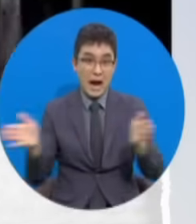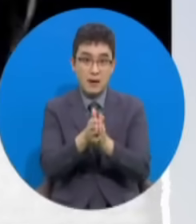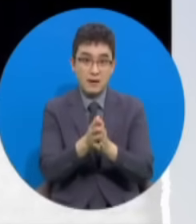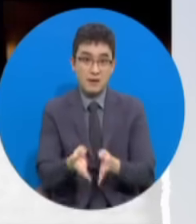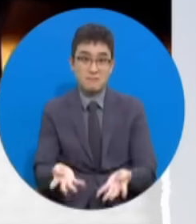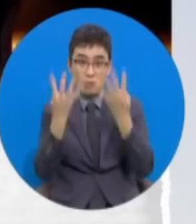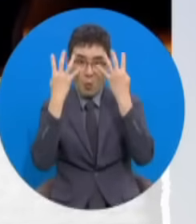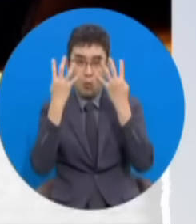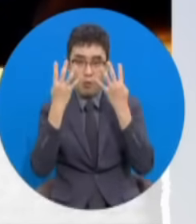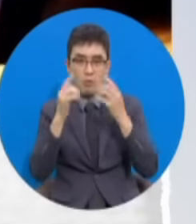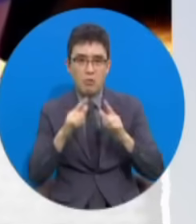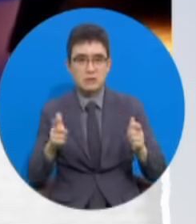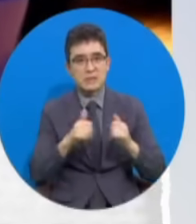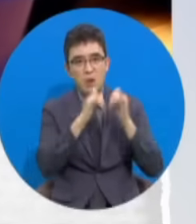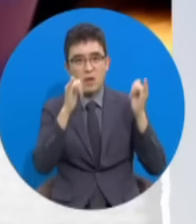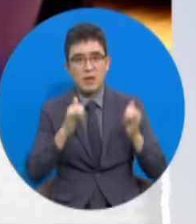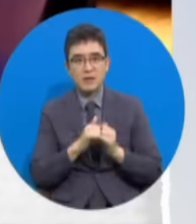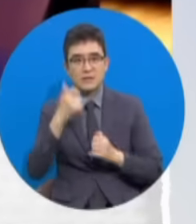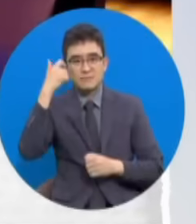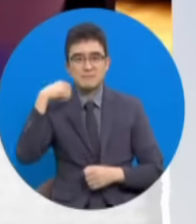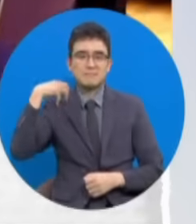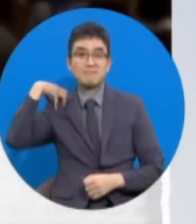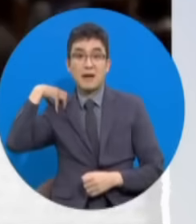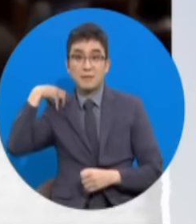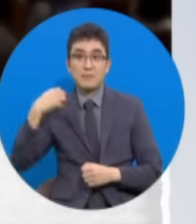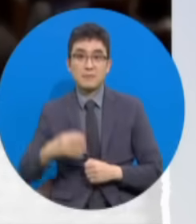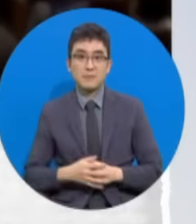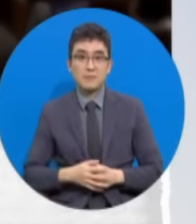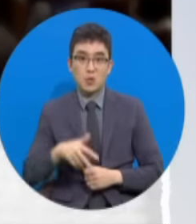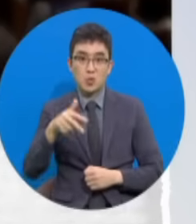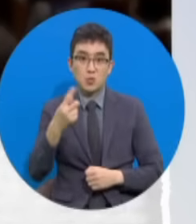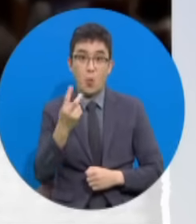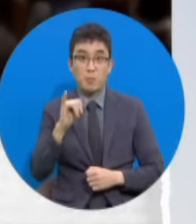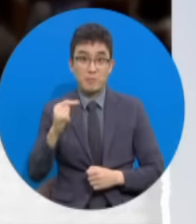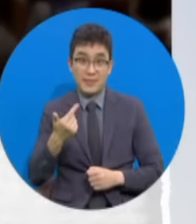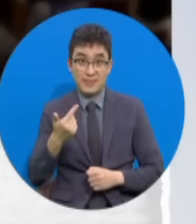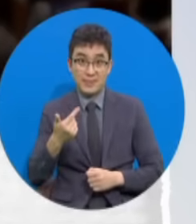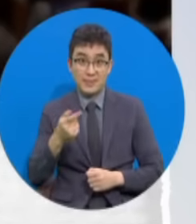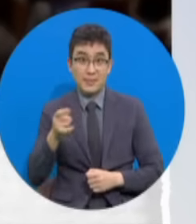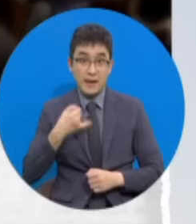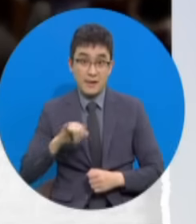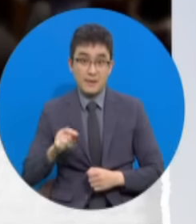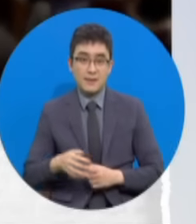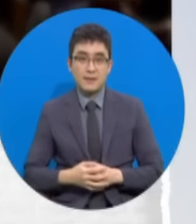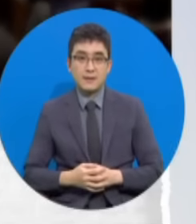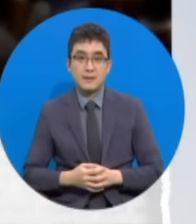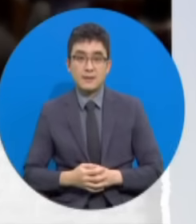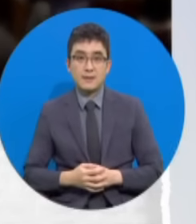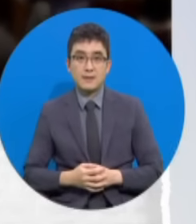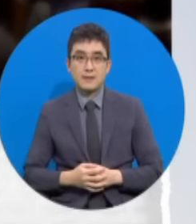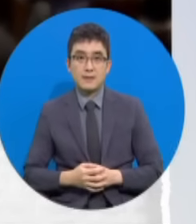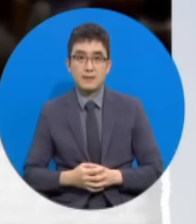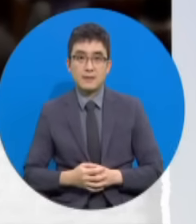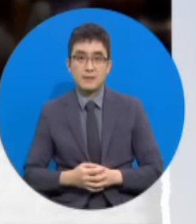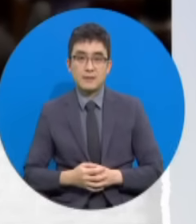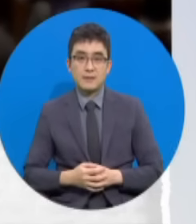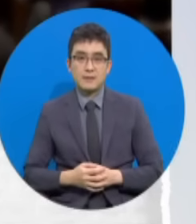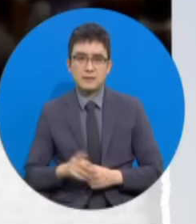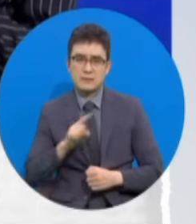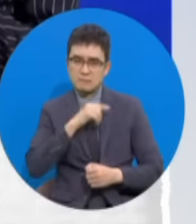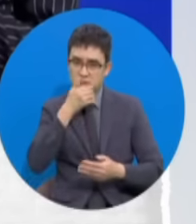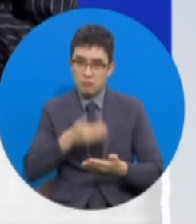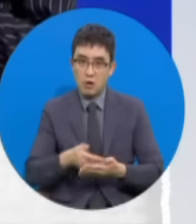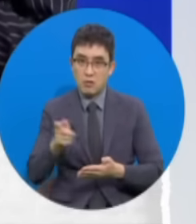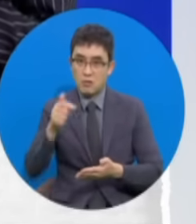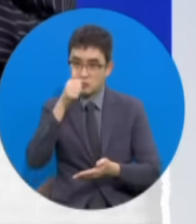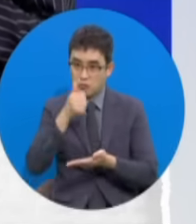통념의 문제도 있는 것 아니겠습니까? 그렇군요. 그래서 조민 씨에 대해서는 일단 부모가 핵심적인 이 입시 범죄 관련된